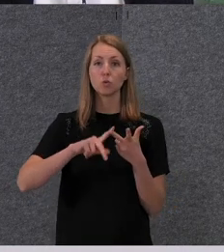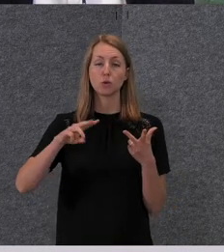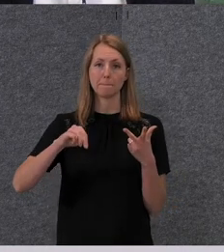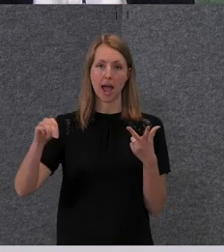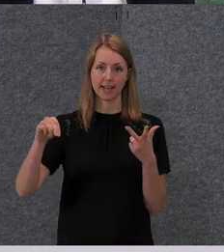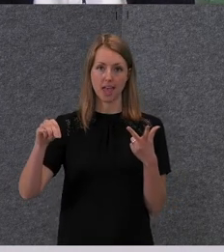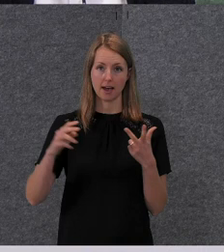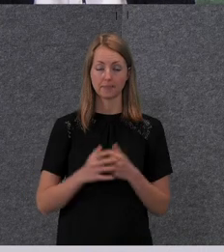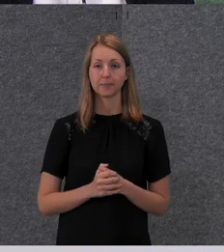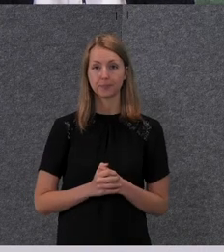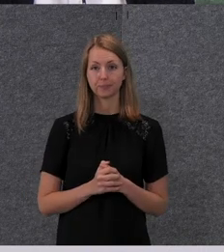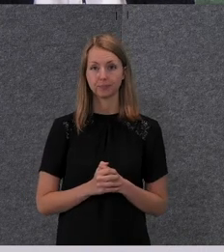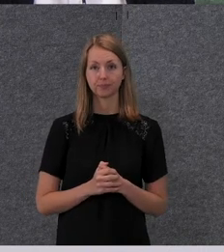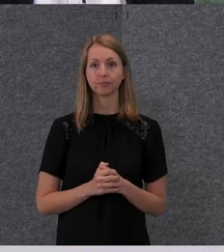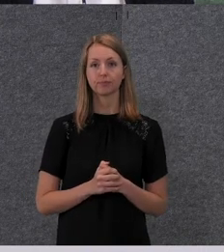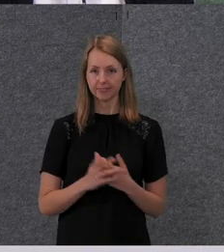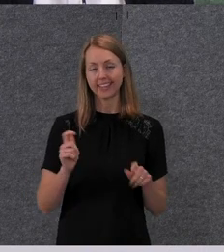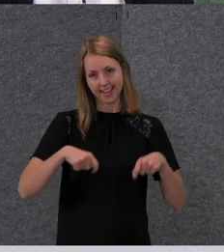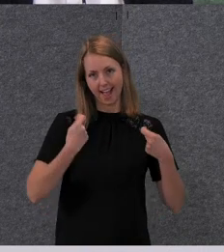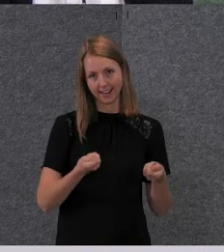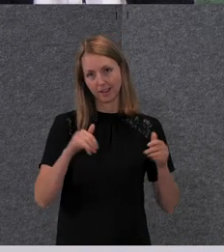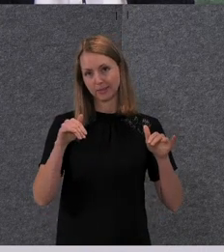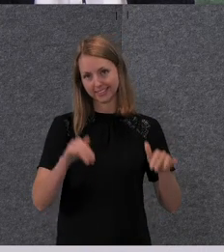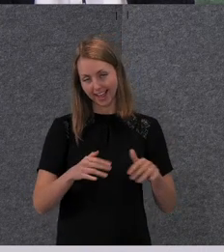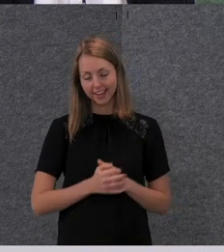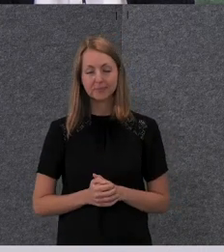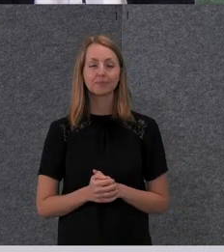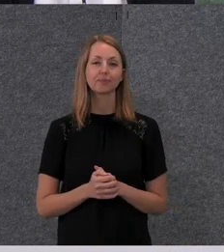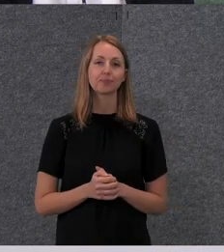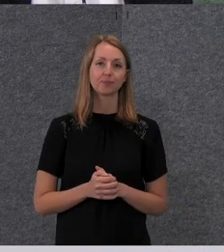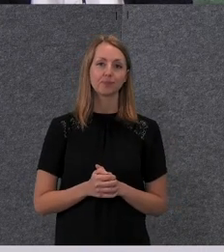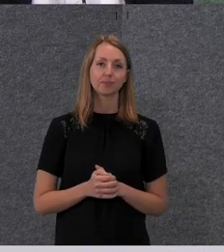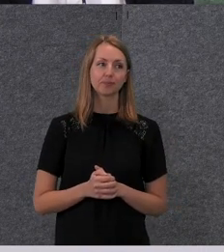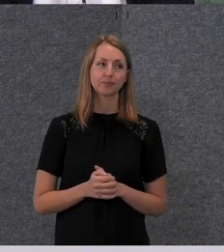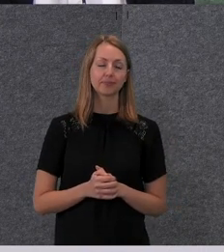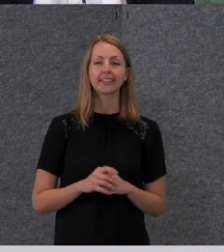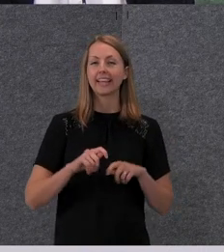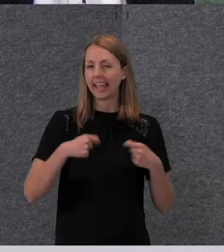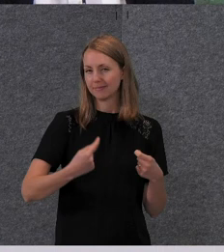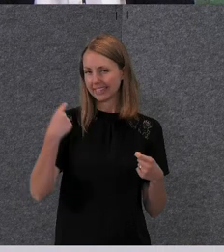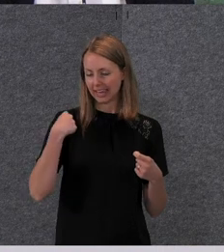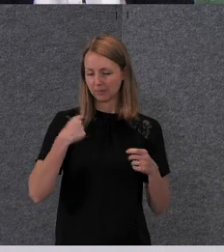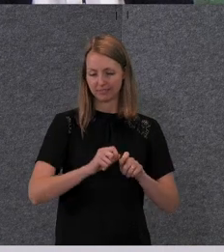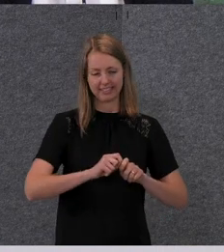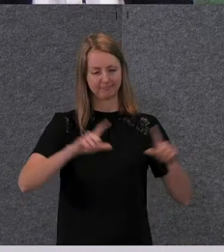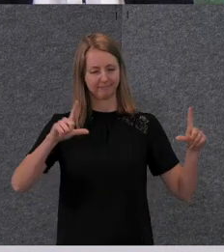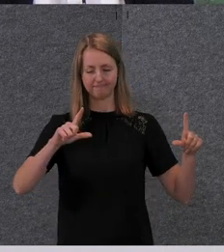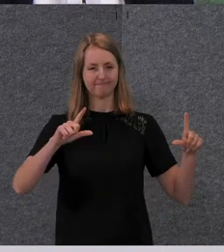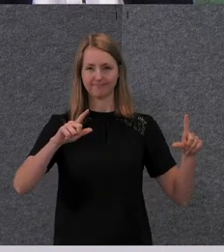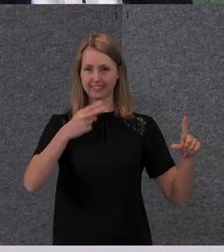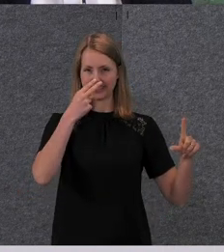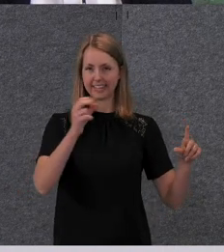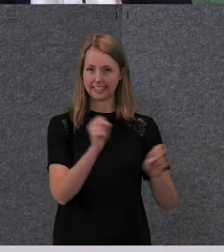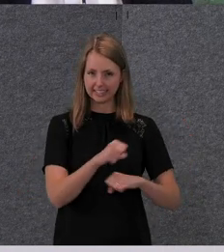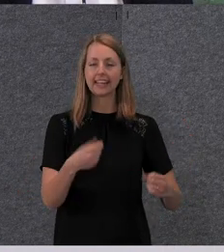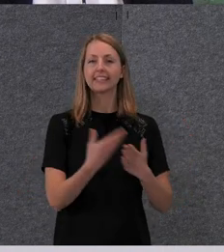Maria. Und uns liegt auch ein Ergebnis vor. Das Ergebnis konnte uns eben nicht angezeigt werden. Das war der Grund, warum wir